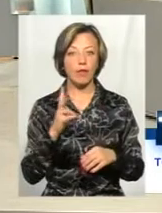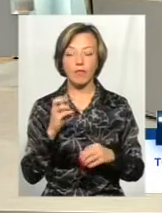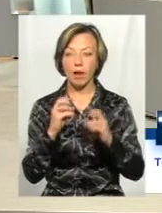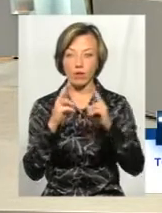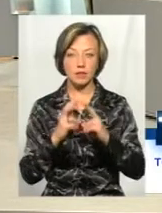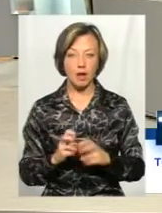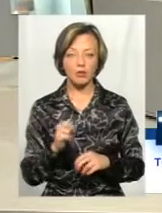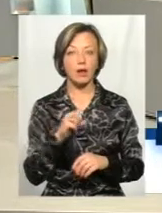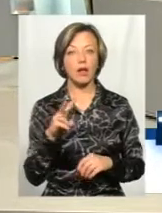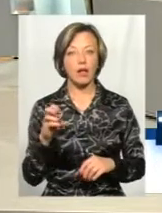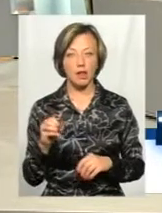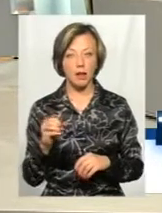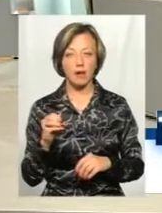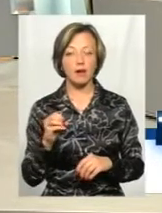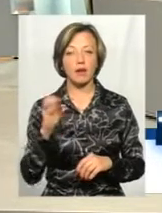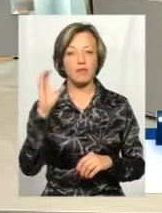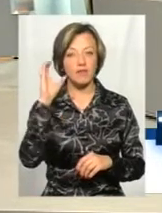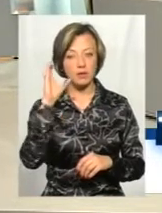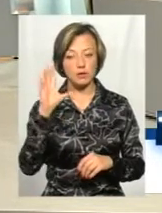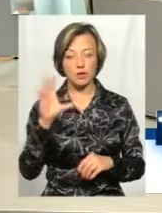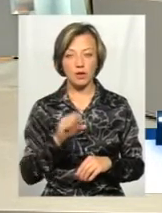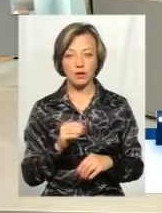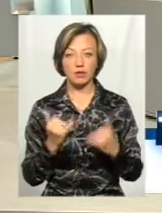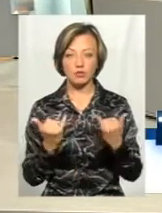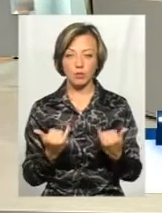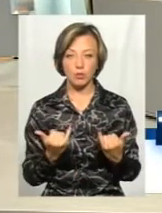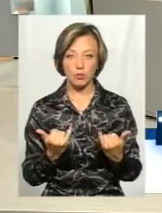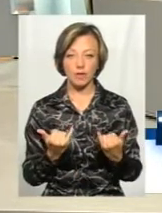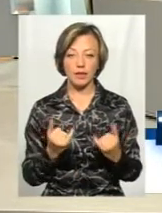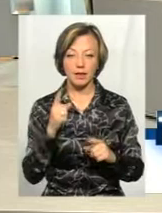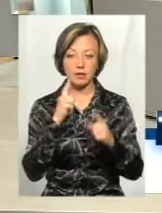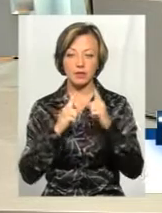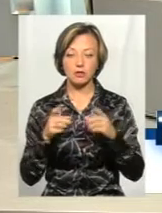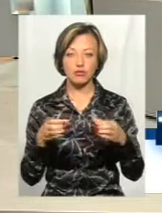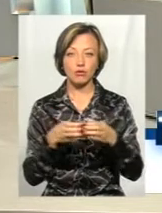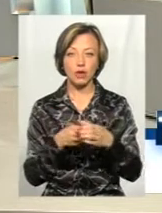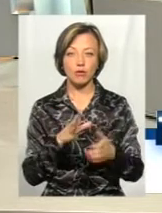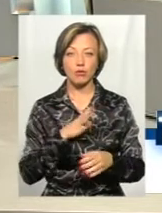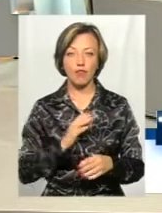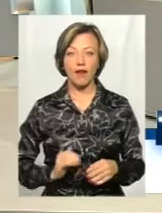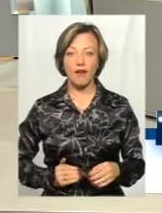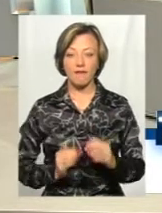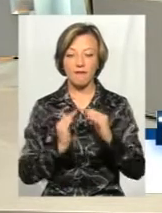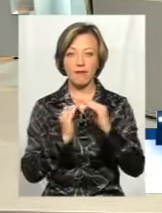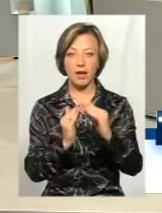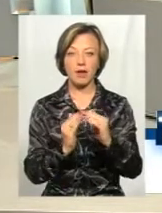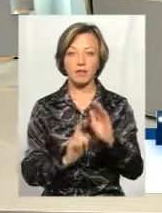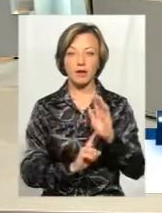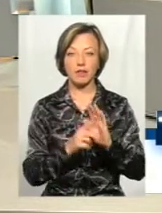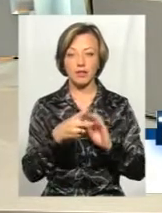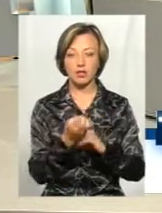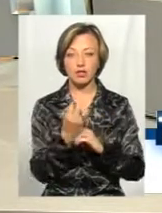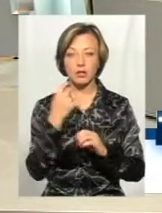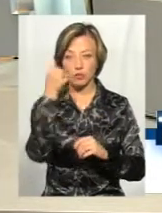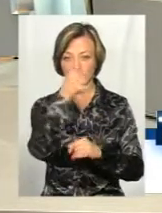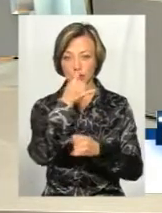розглянуте, але вислухано. Сьогодні на засіданні штабу був фермер, так, який вже з 2014